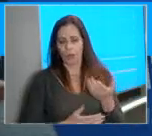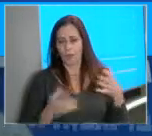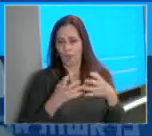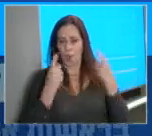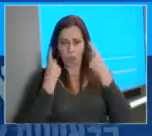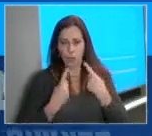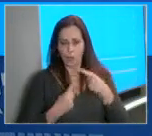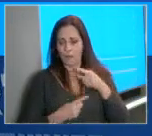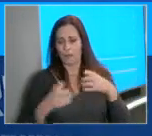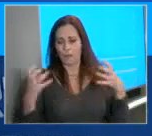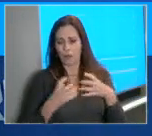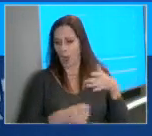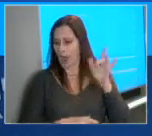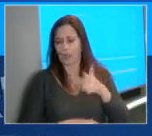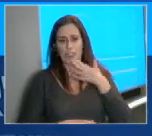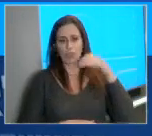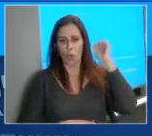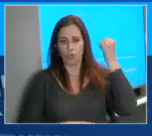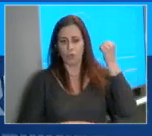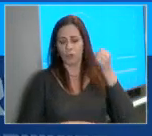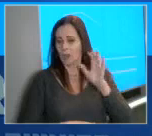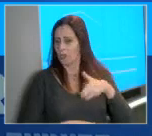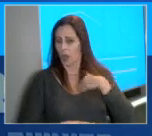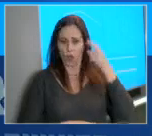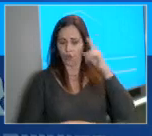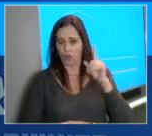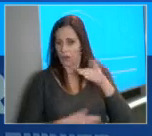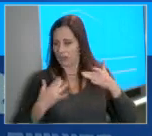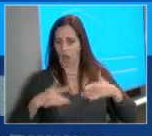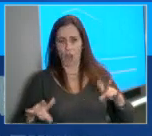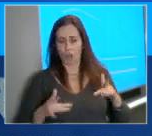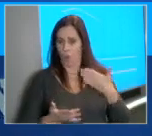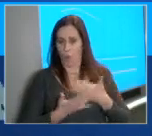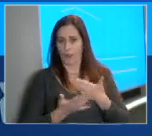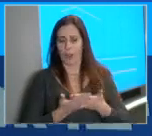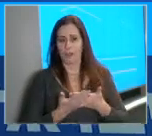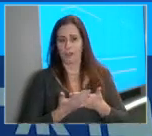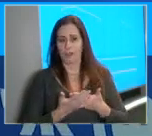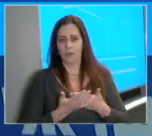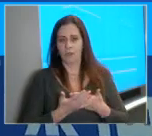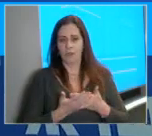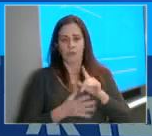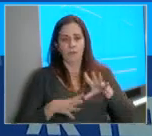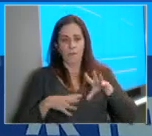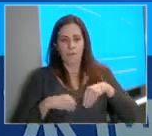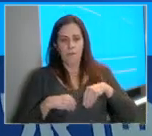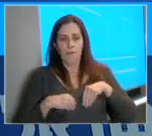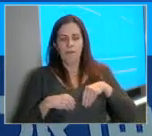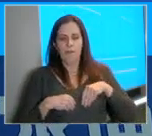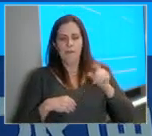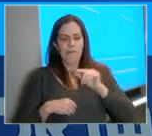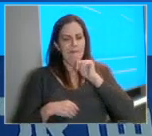שהמפלגות החרדיות הן מפלגות אנטי-ציוניות. ואגב, אני לא חושב שהם מתכחשים לזה, כי עובדה שהם לא מוכנים להתמנות